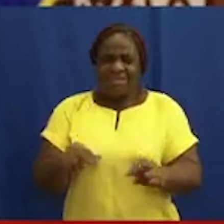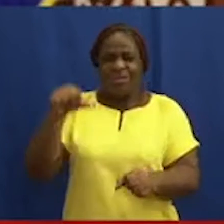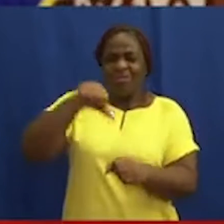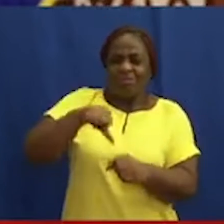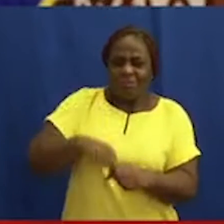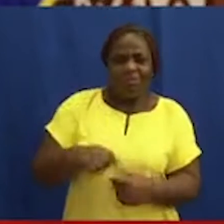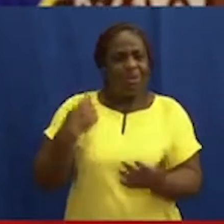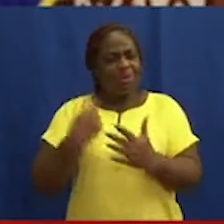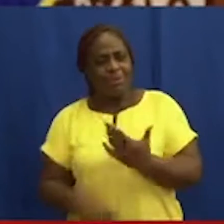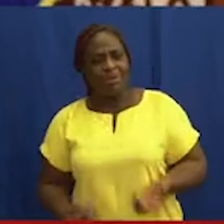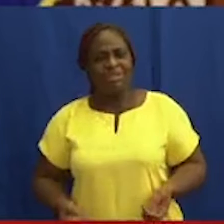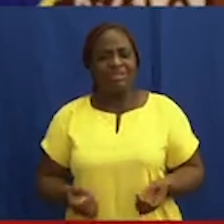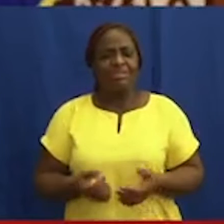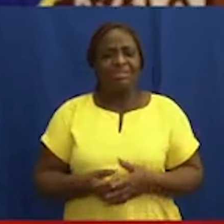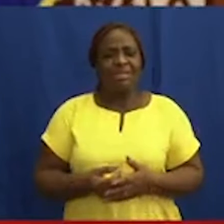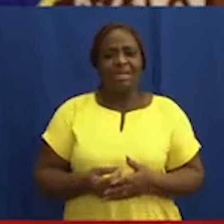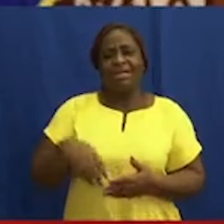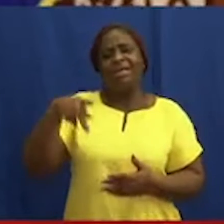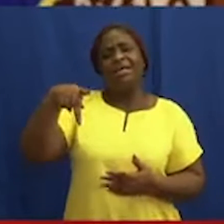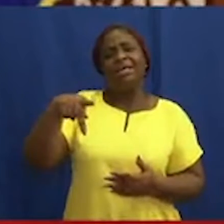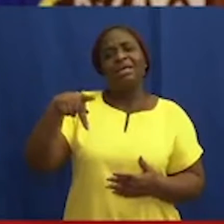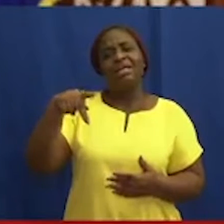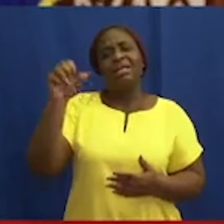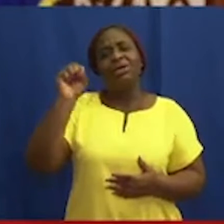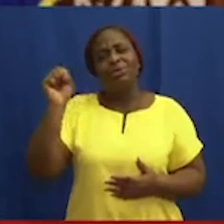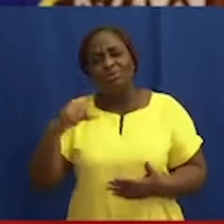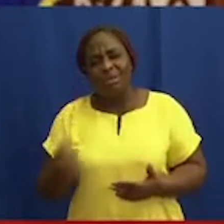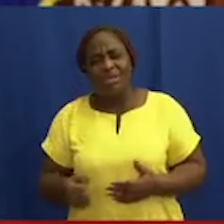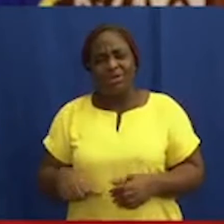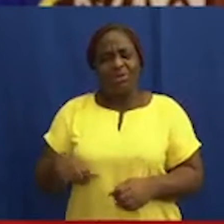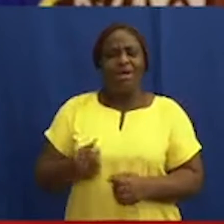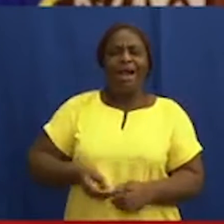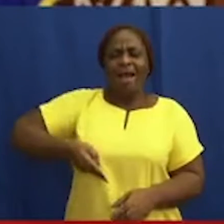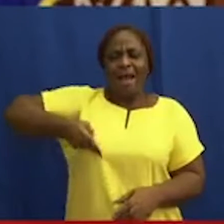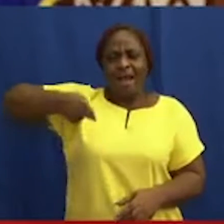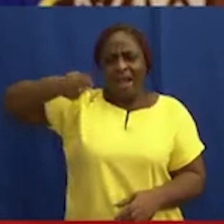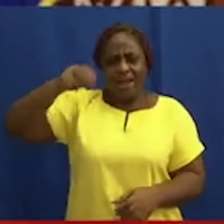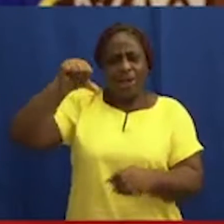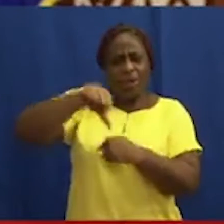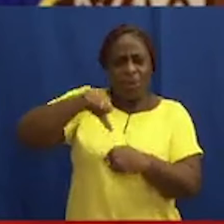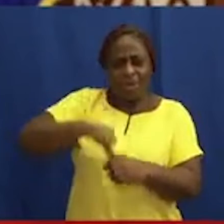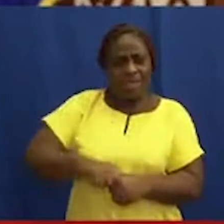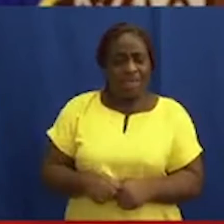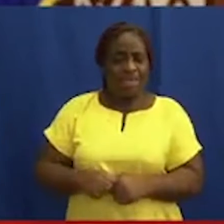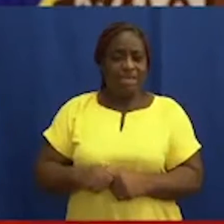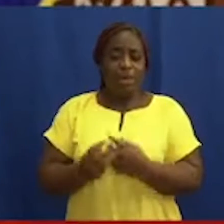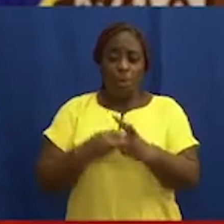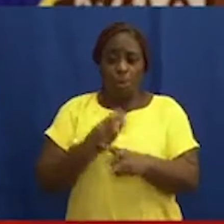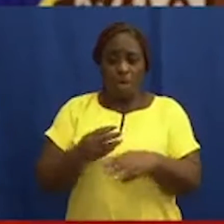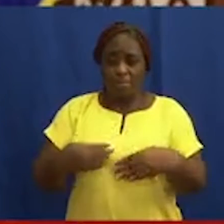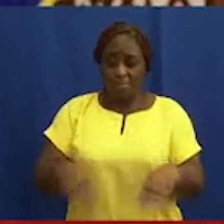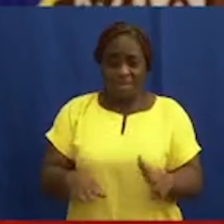mai dorewa na samun kayayyakin man fetur da za a rika shigowa da shi a cikin kasuwannin kasar